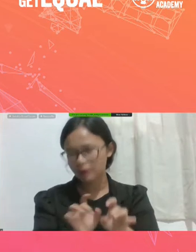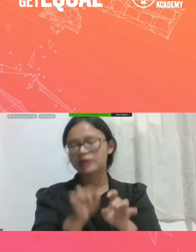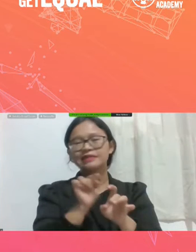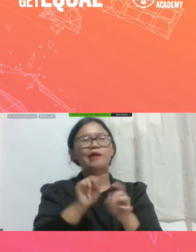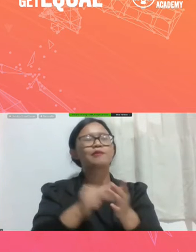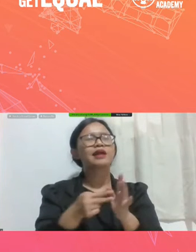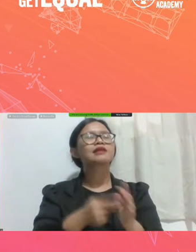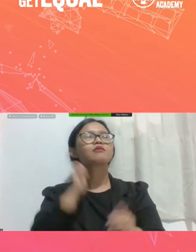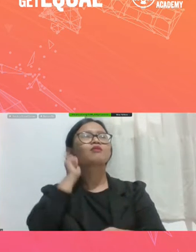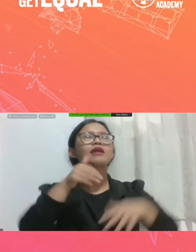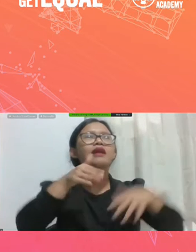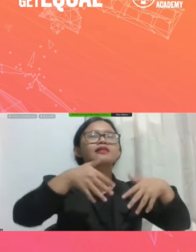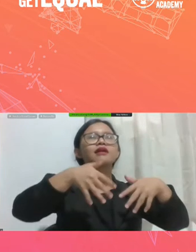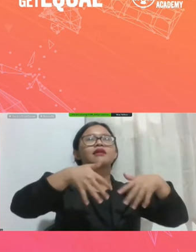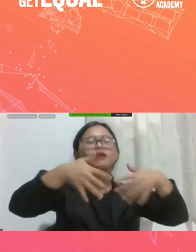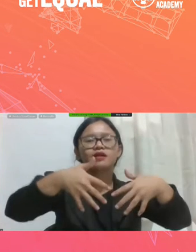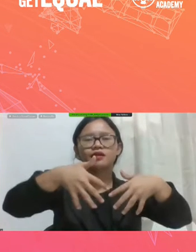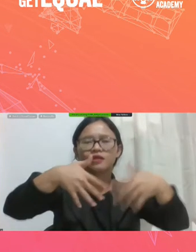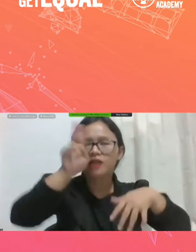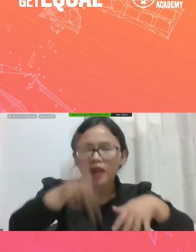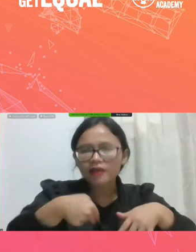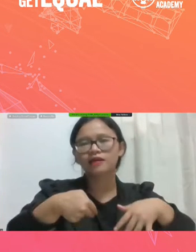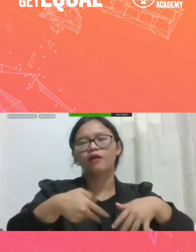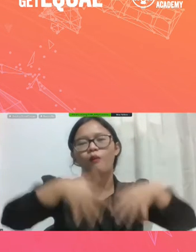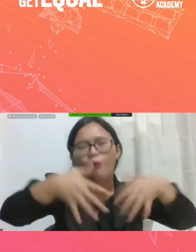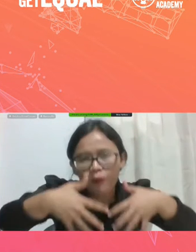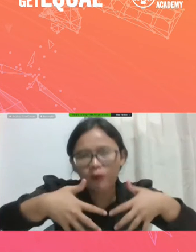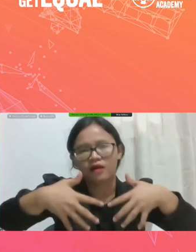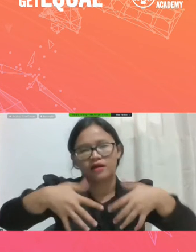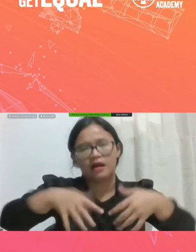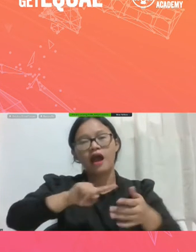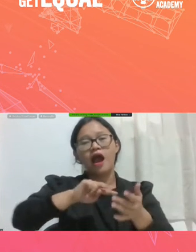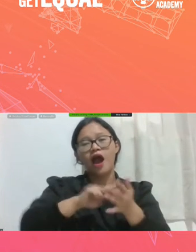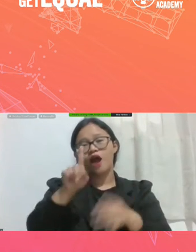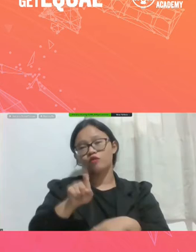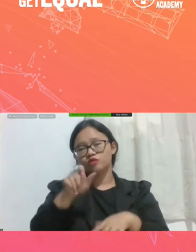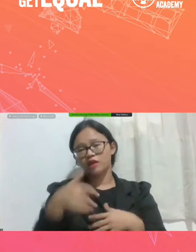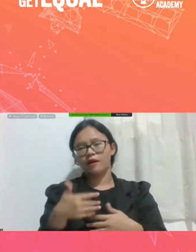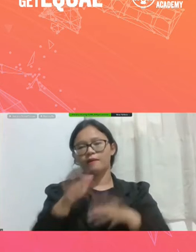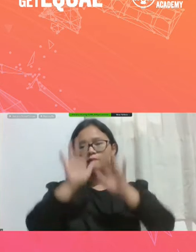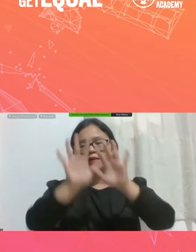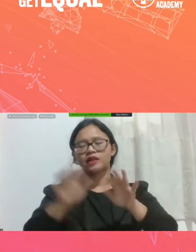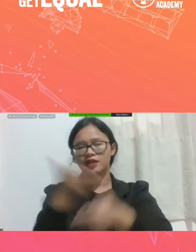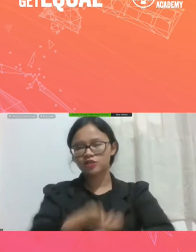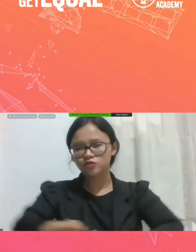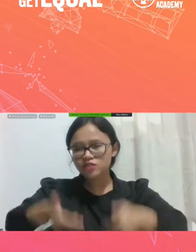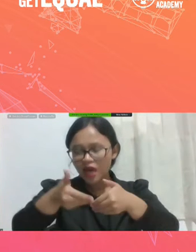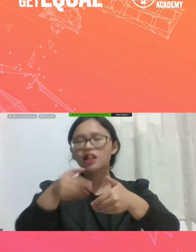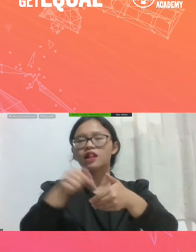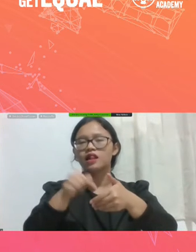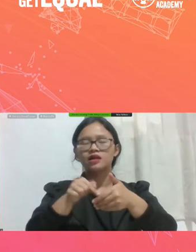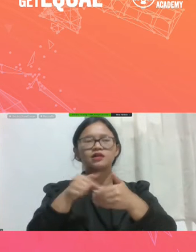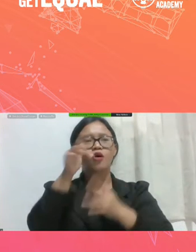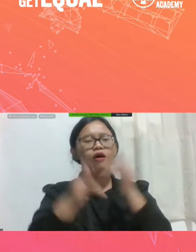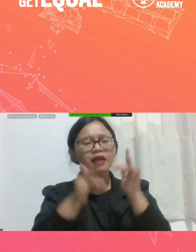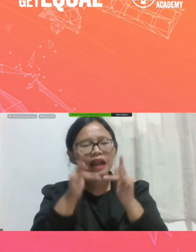terhadap kekerasan online atau lebih spesifik lagi KBGO. Padahal harusnya media sosial ini yang saat ini menjadi saluran